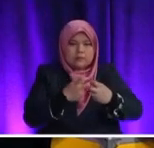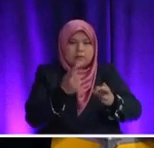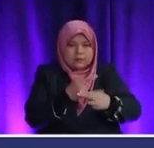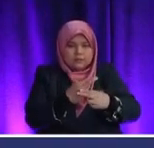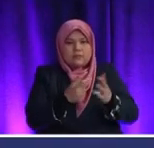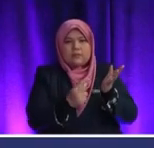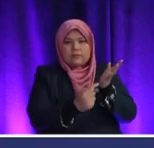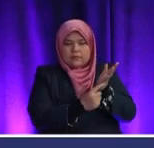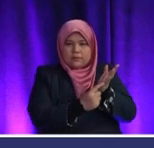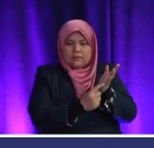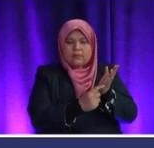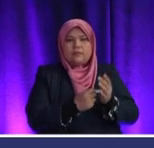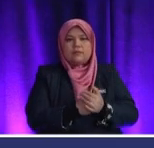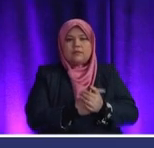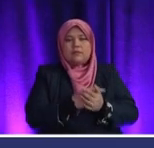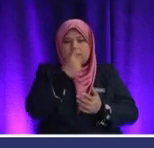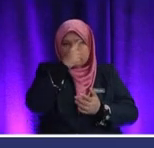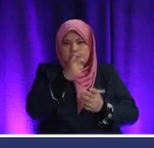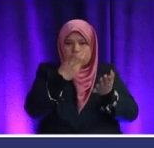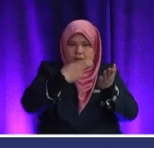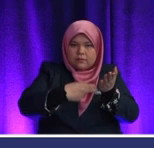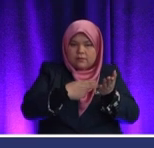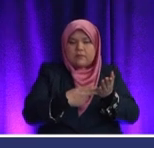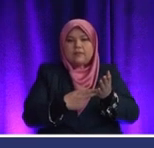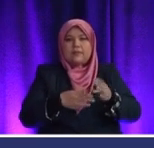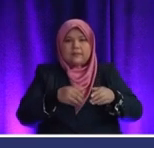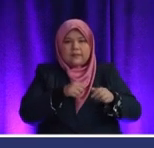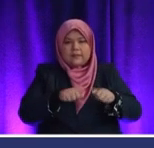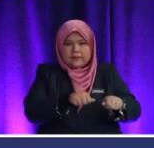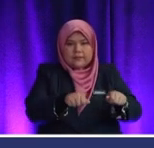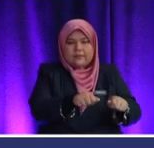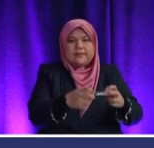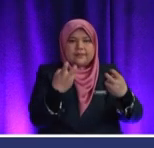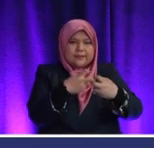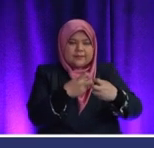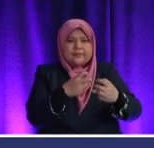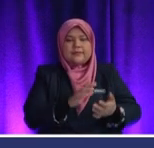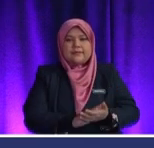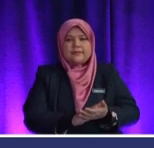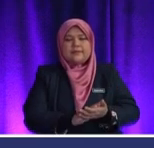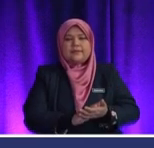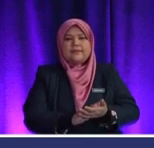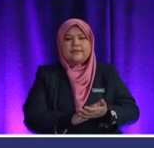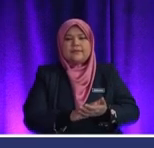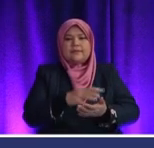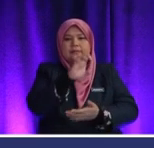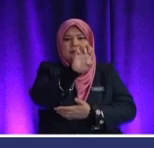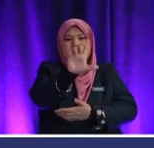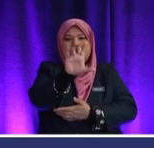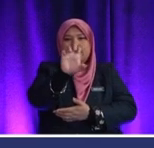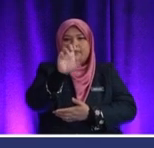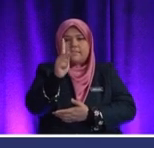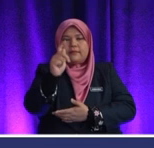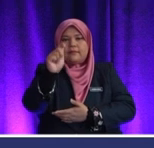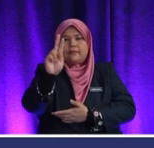sembelit ini dia boleh menghasilkan arus listrik Nah ini Lex chord Hai elektron adalah